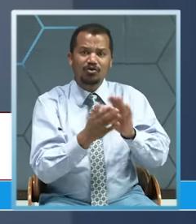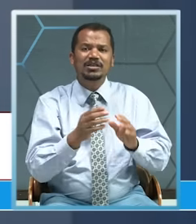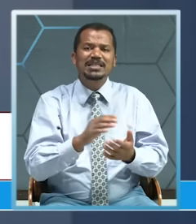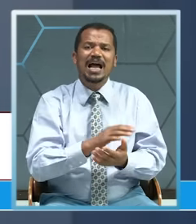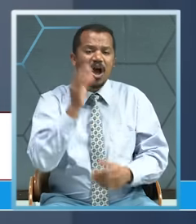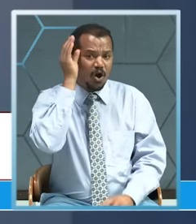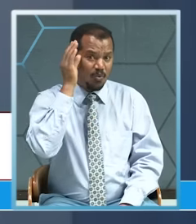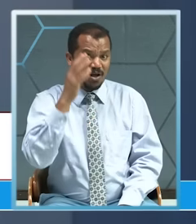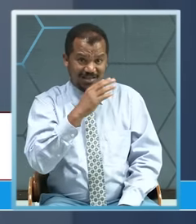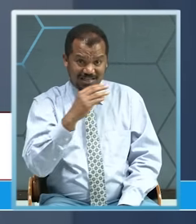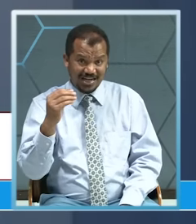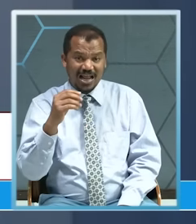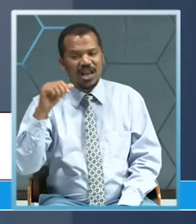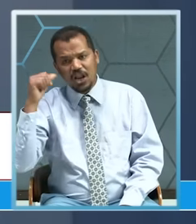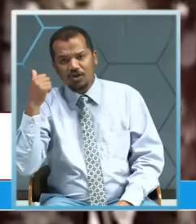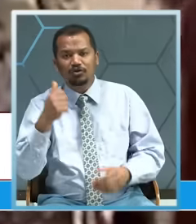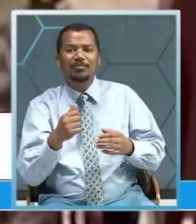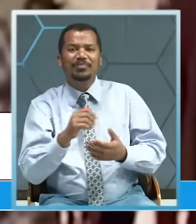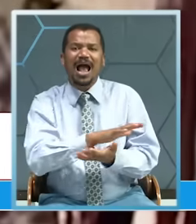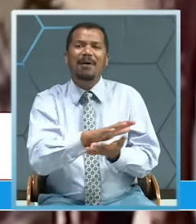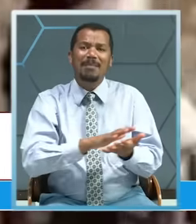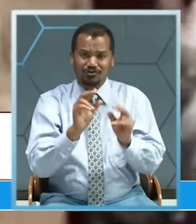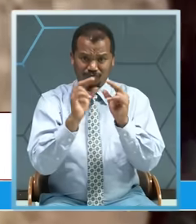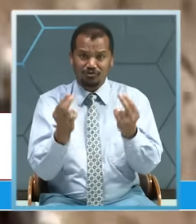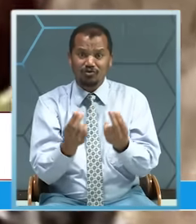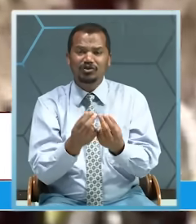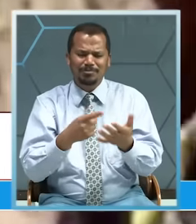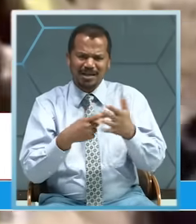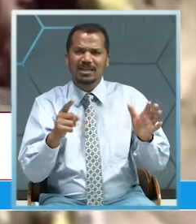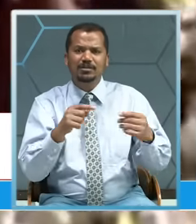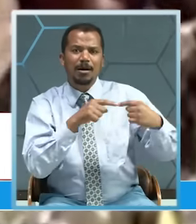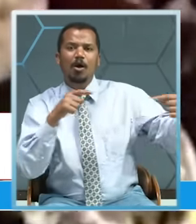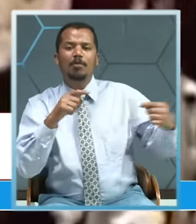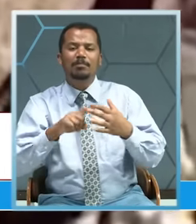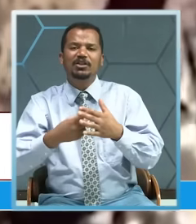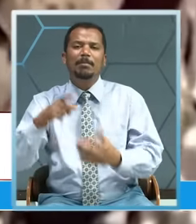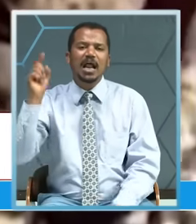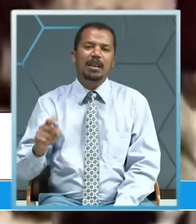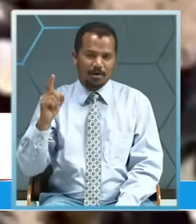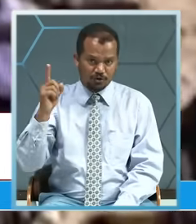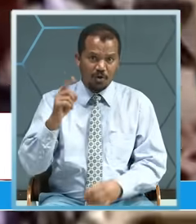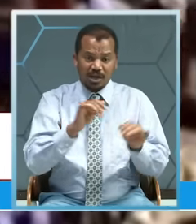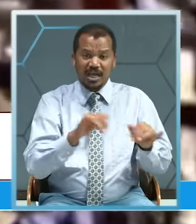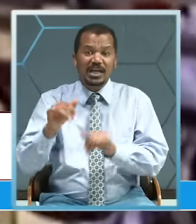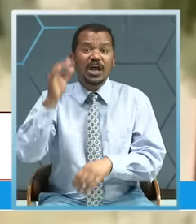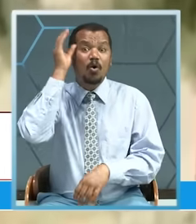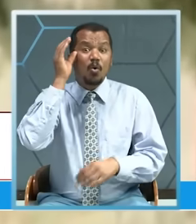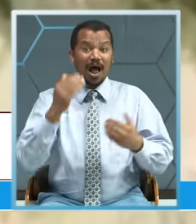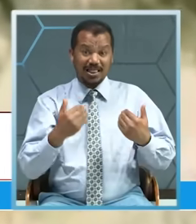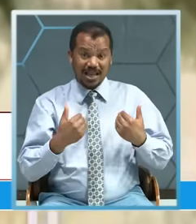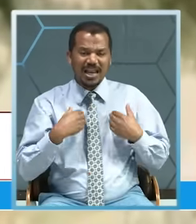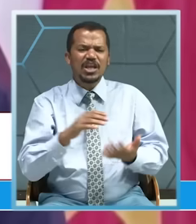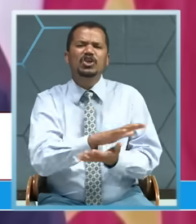ጠንቅ የሆኑትን ጽንፈኛውን ህወሓትንና ሌሎች አማጺ ቡድኖችን በግልጽ ቋንቋ መቃወም መጀመር ይኖርበታል።